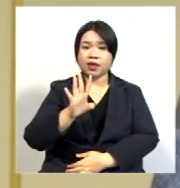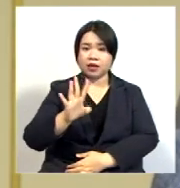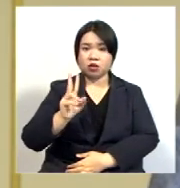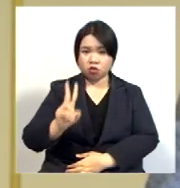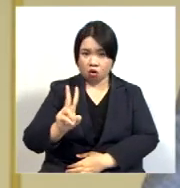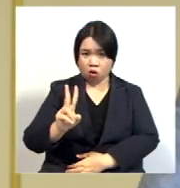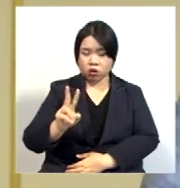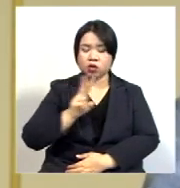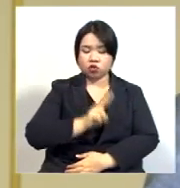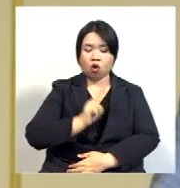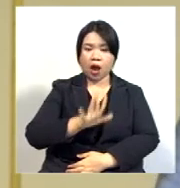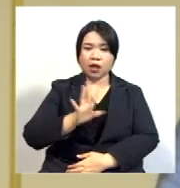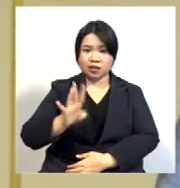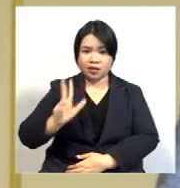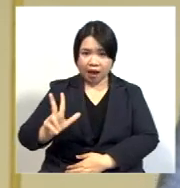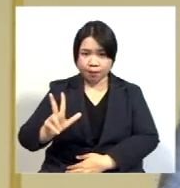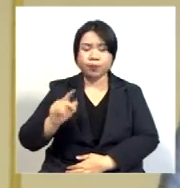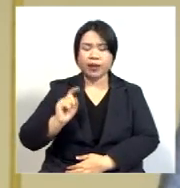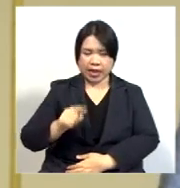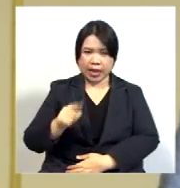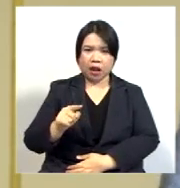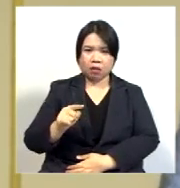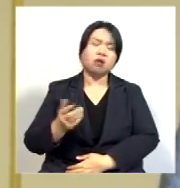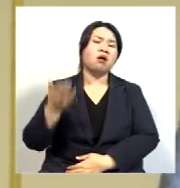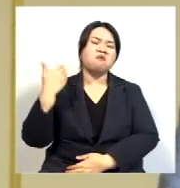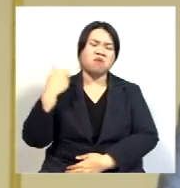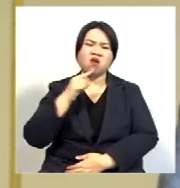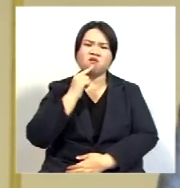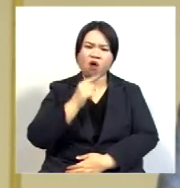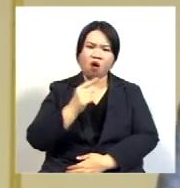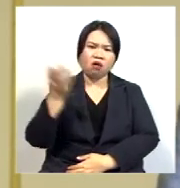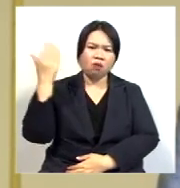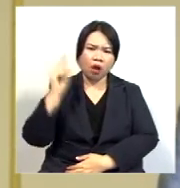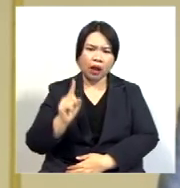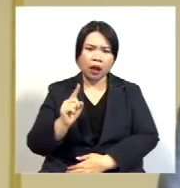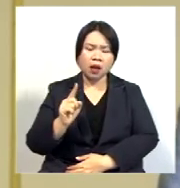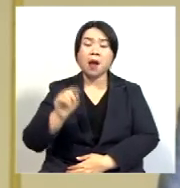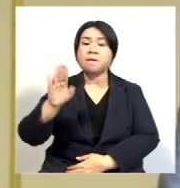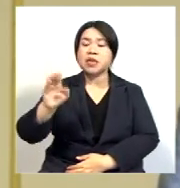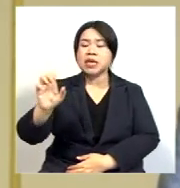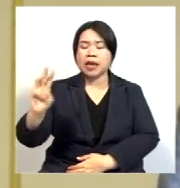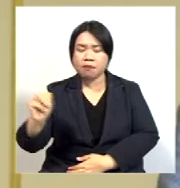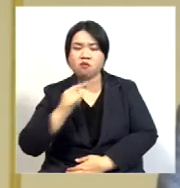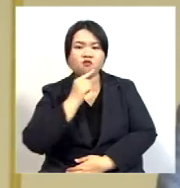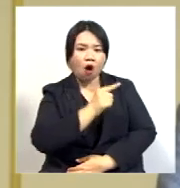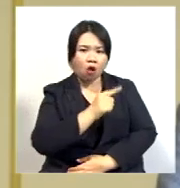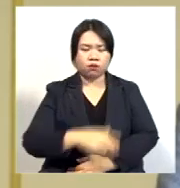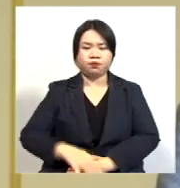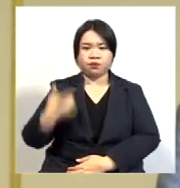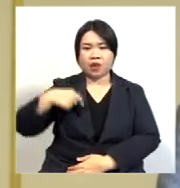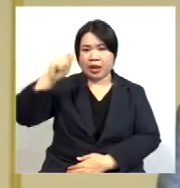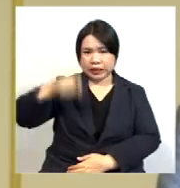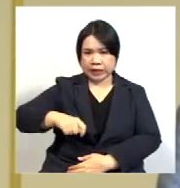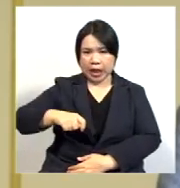2542และ2543เนี่ยได้มีการฟ้องร้องดำเนินคดีนะครับโดย BEM เนี่ยแล้วก็ศาลปกครองสูงสุดได้มี